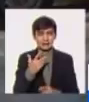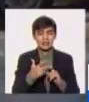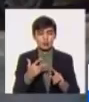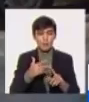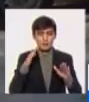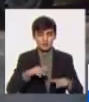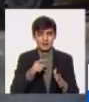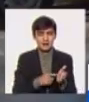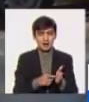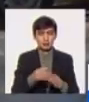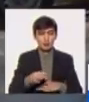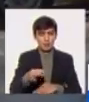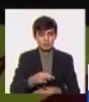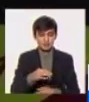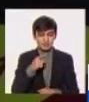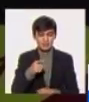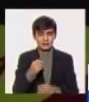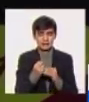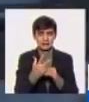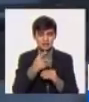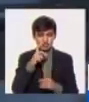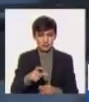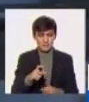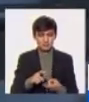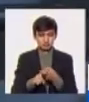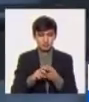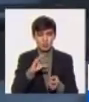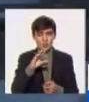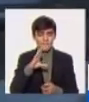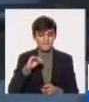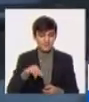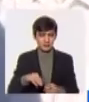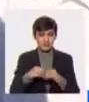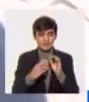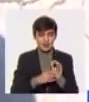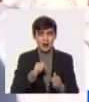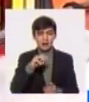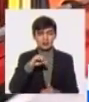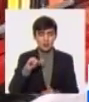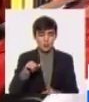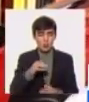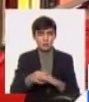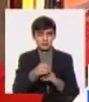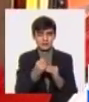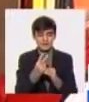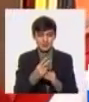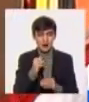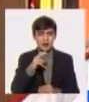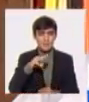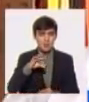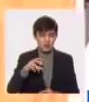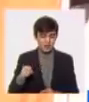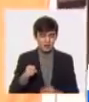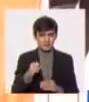месте Карагандинская область. Там уже 13 человек с COVID-19. В Атырауской области 12, в Акмолинской